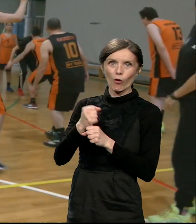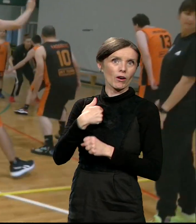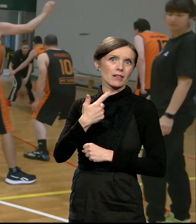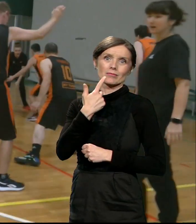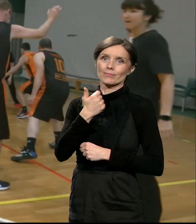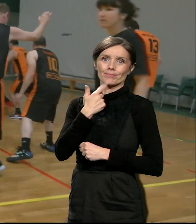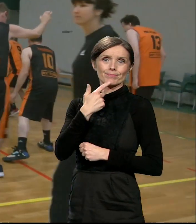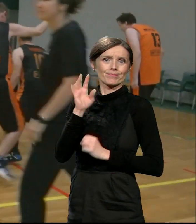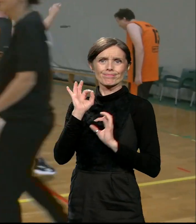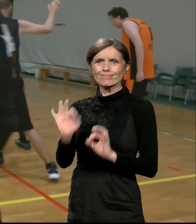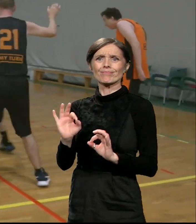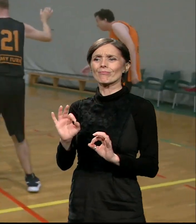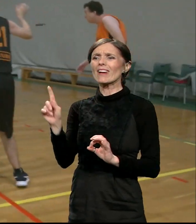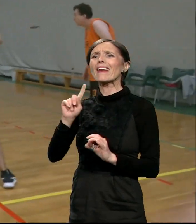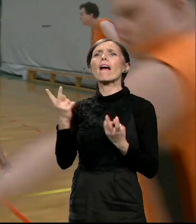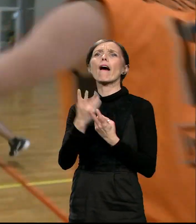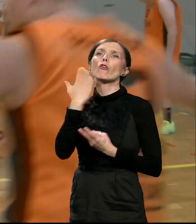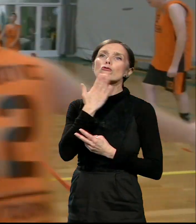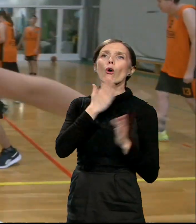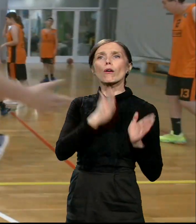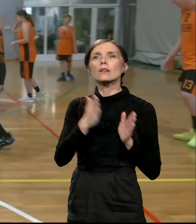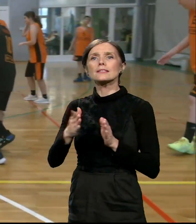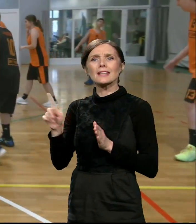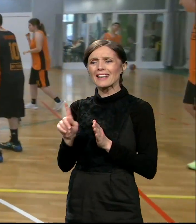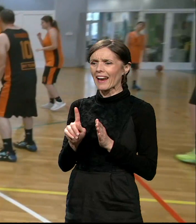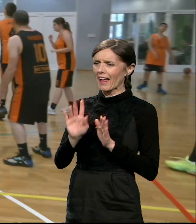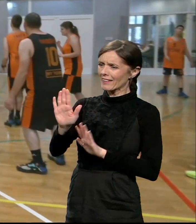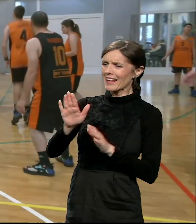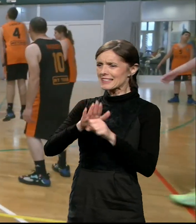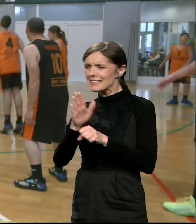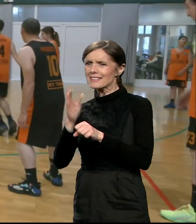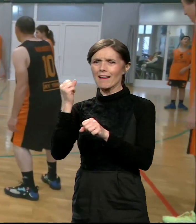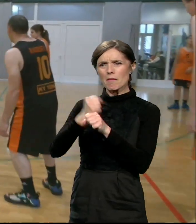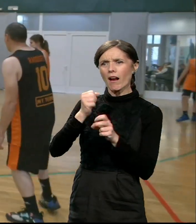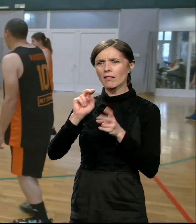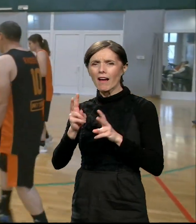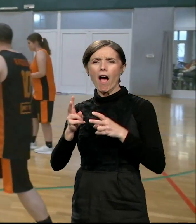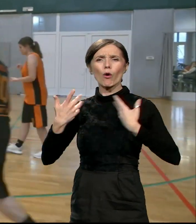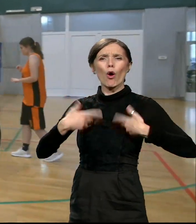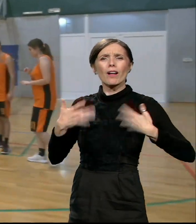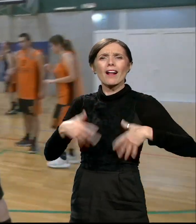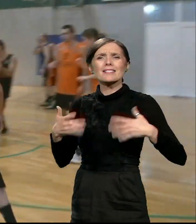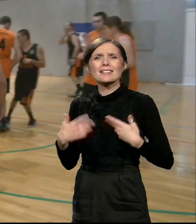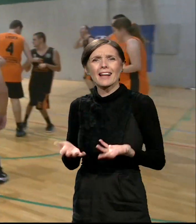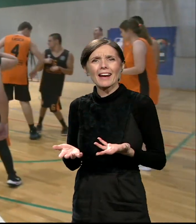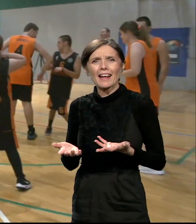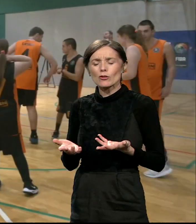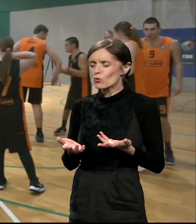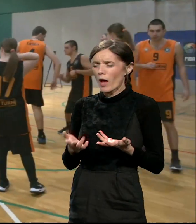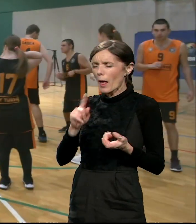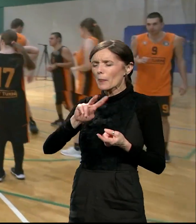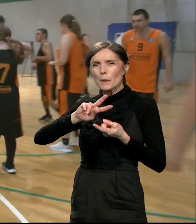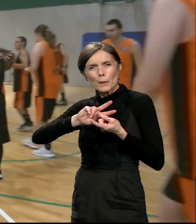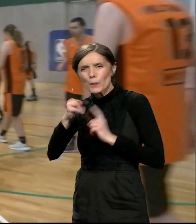ne školski, zaista neki pristup koji rasterećuje i daje jednu drugu